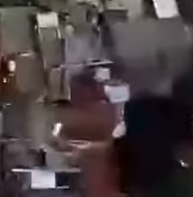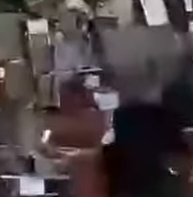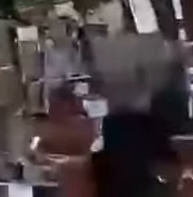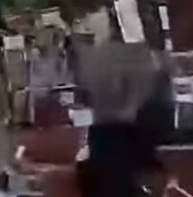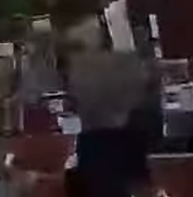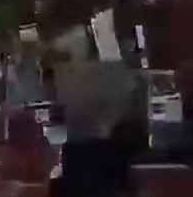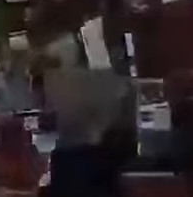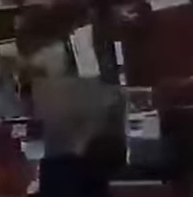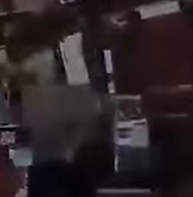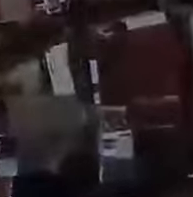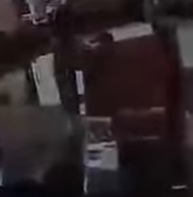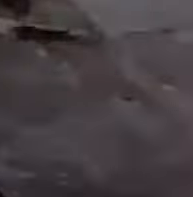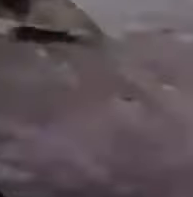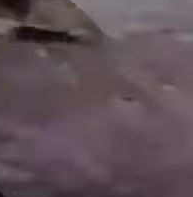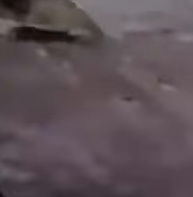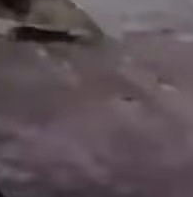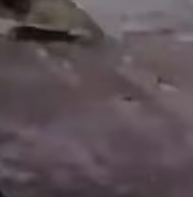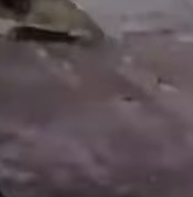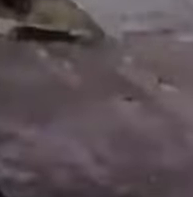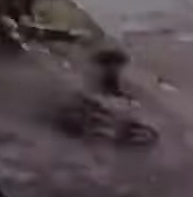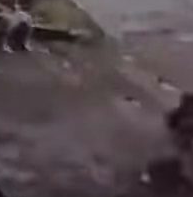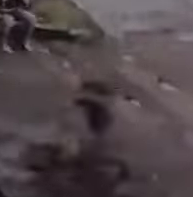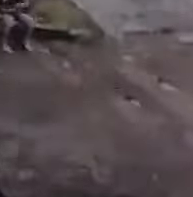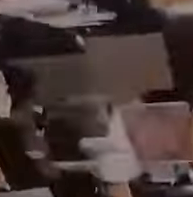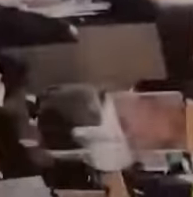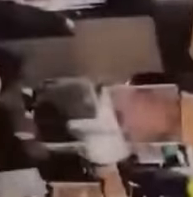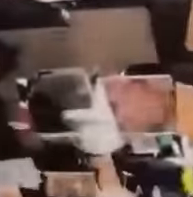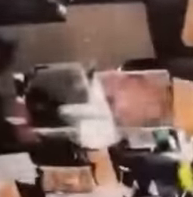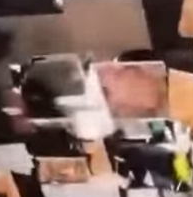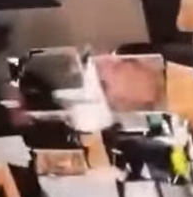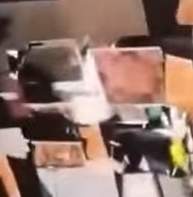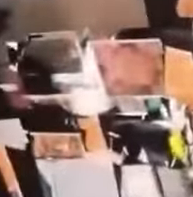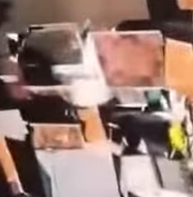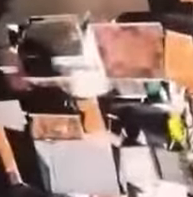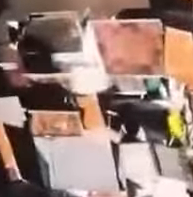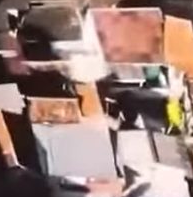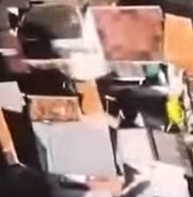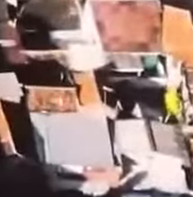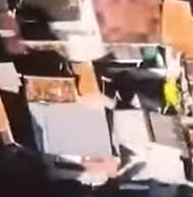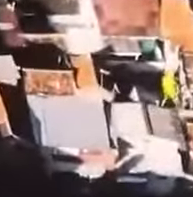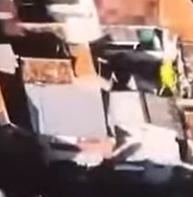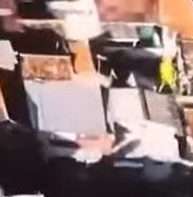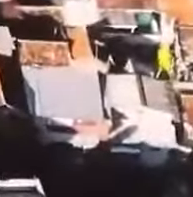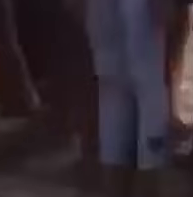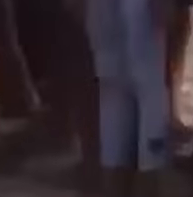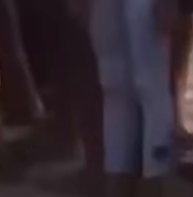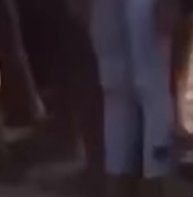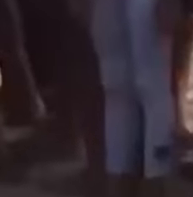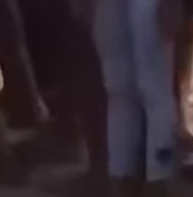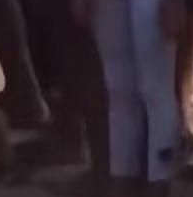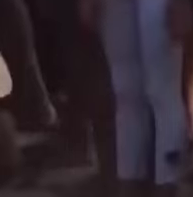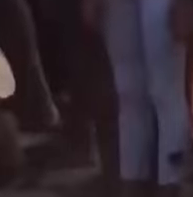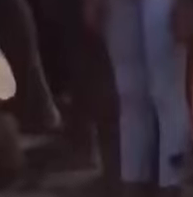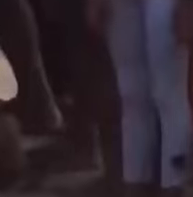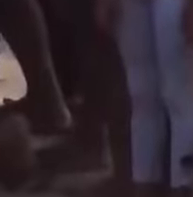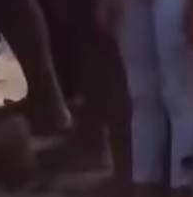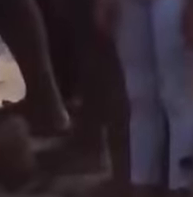Dengan pemilih lebih dari 35 juta orang, Jawa Barat adalah salah satu provinsi terbesar di